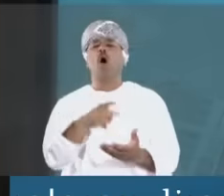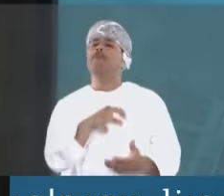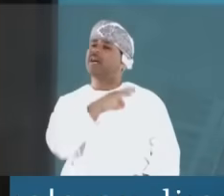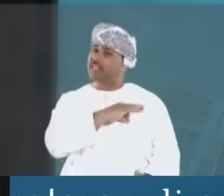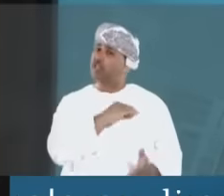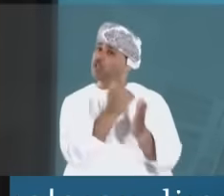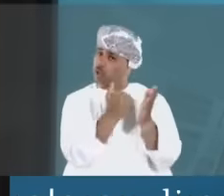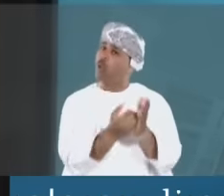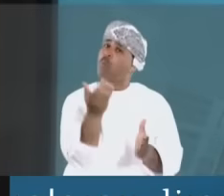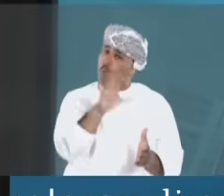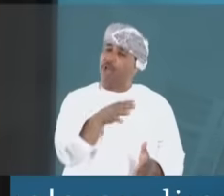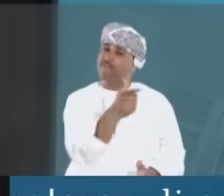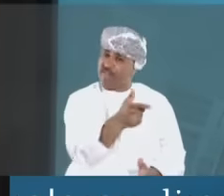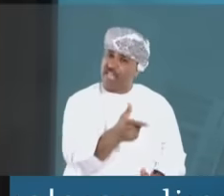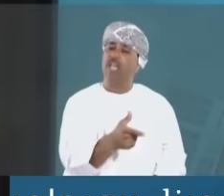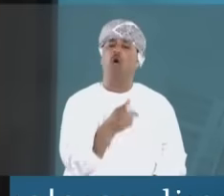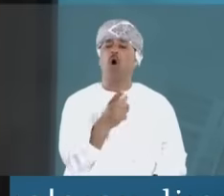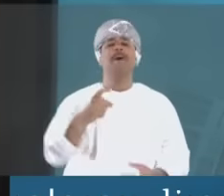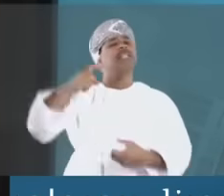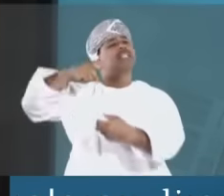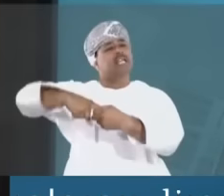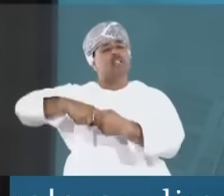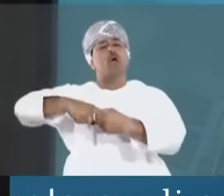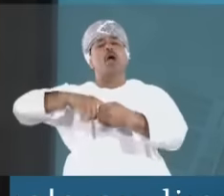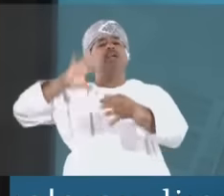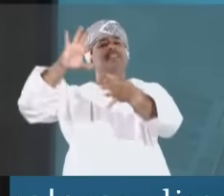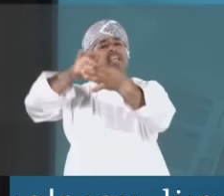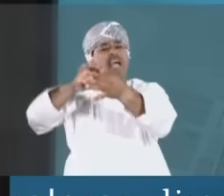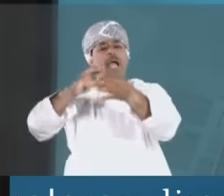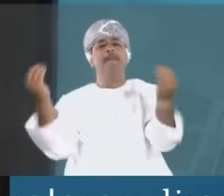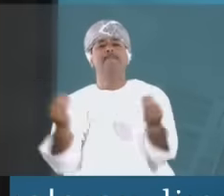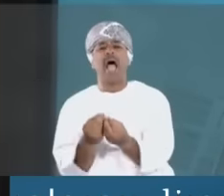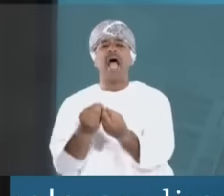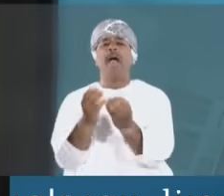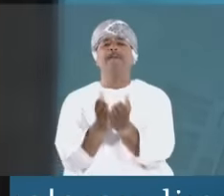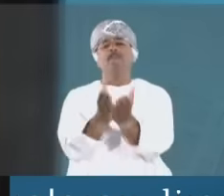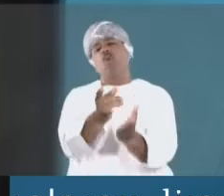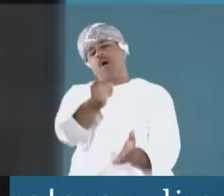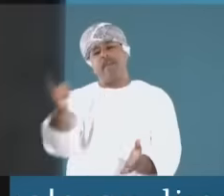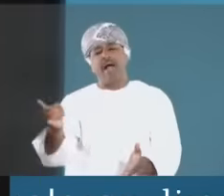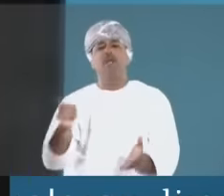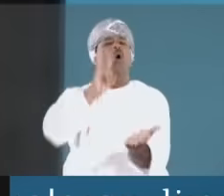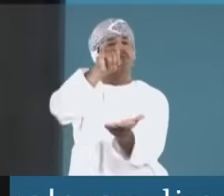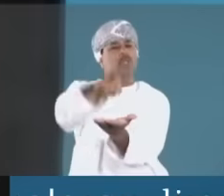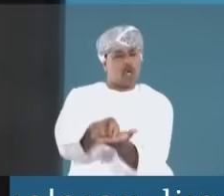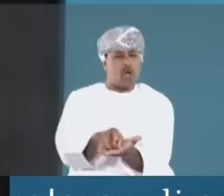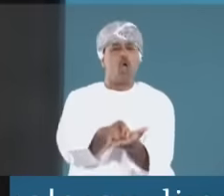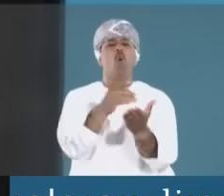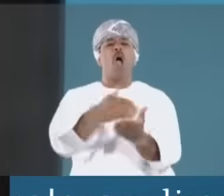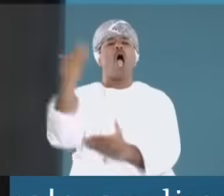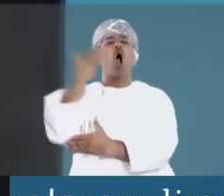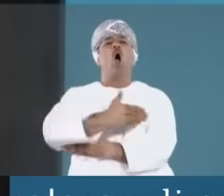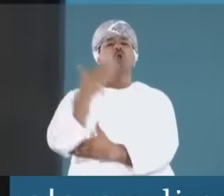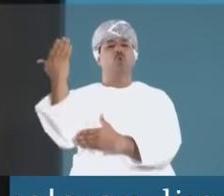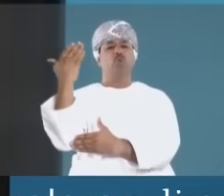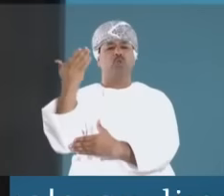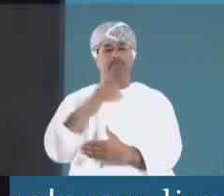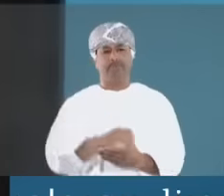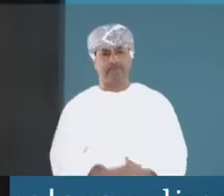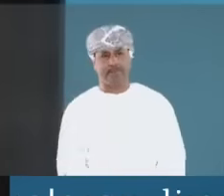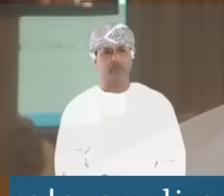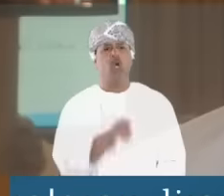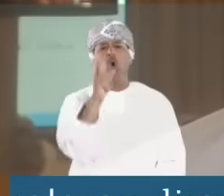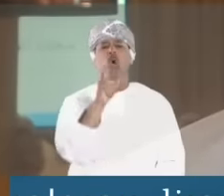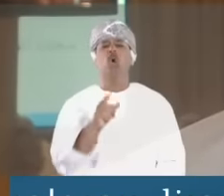اقتصاديا التي سترتبط وبشكل حيوي مع الموانئ البحرية والمطارات والمنافذ الحدودية. المشروع على